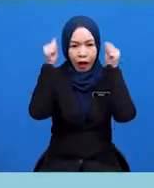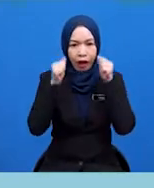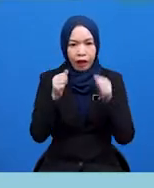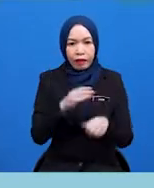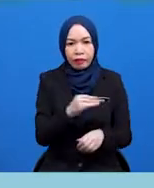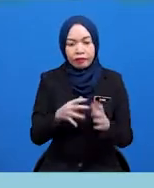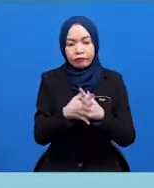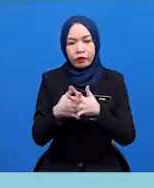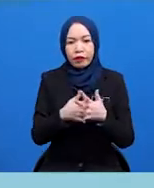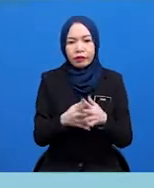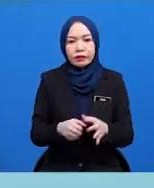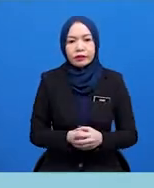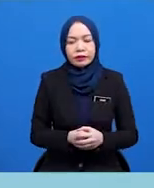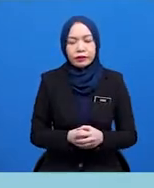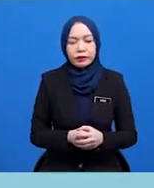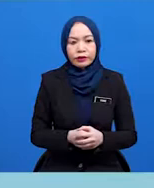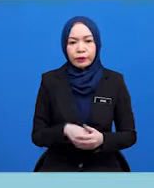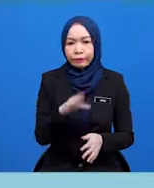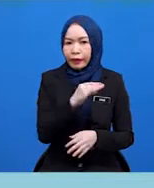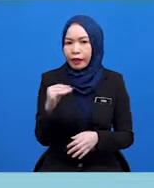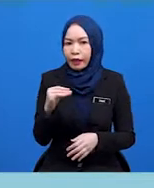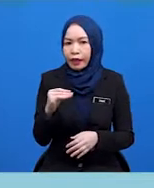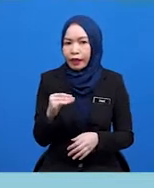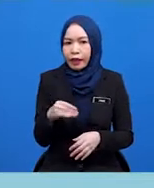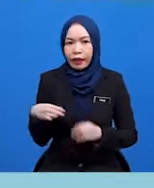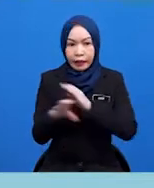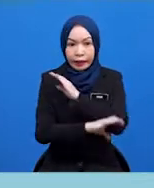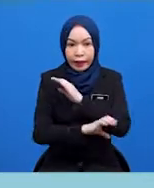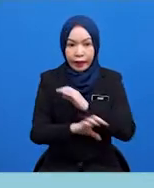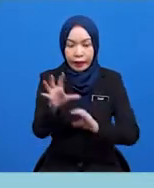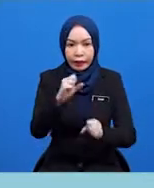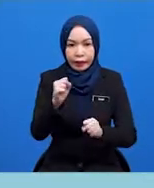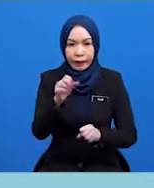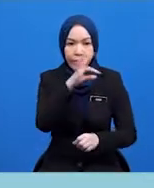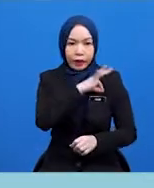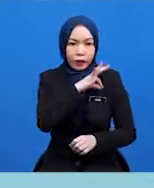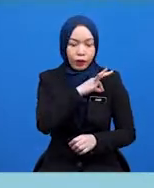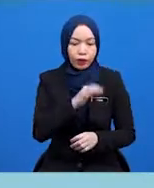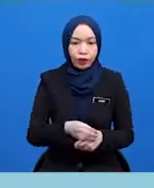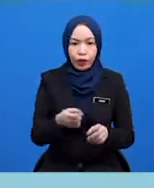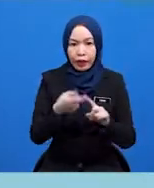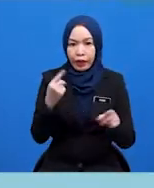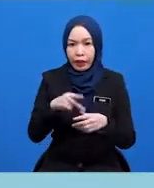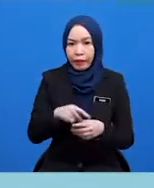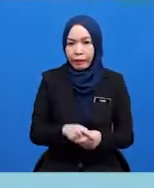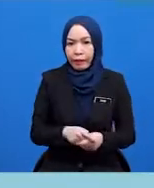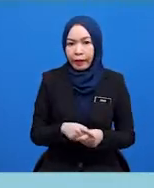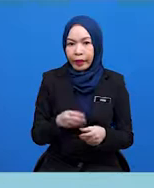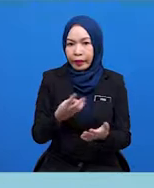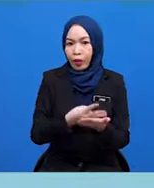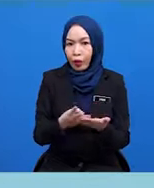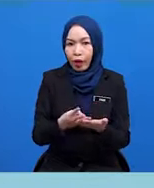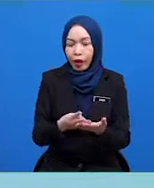maka negara akan beroleh keuntungan melalui pengaliran masuk mata wang asing yang lebih tinggi